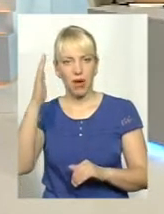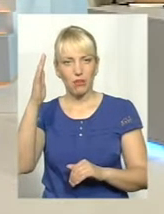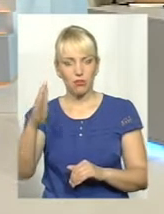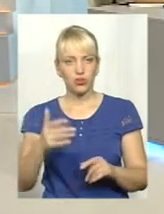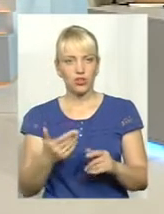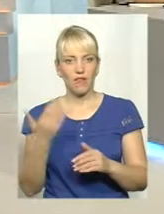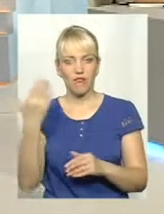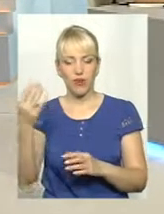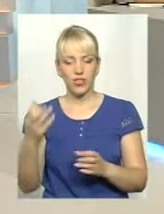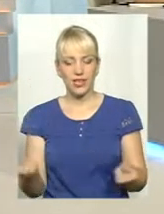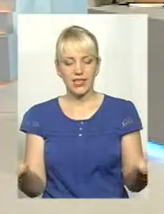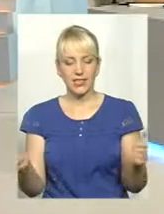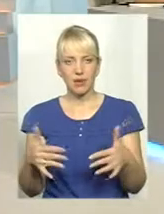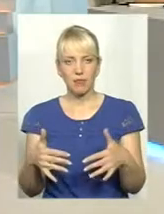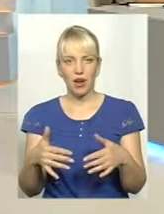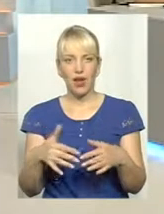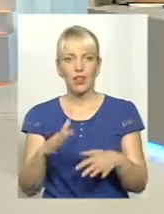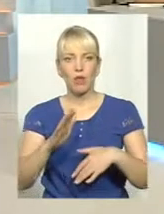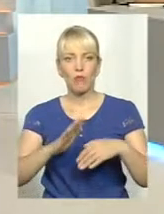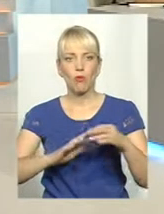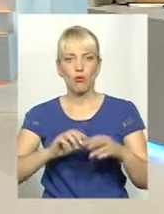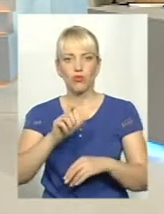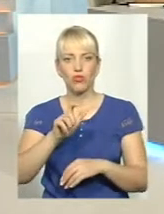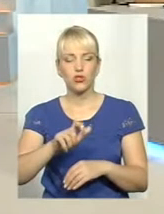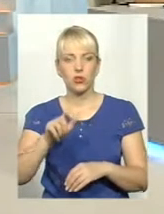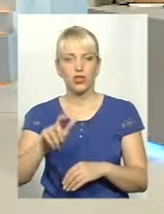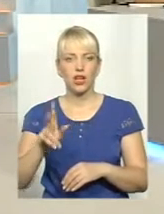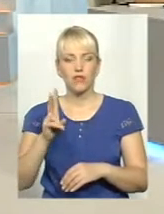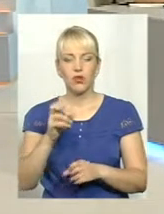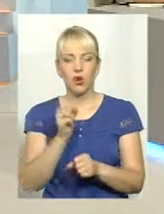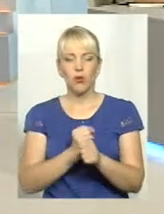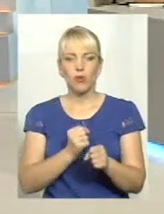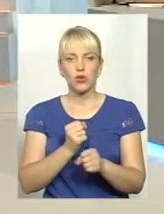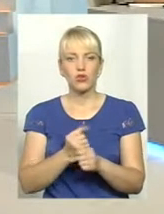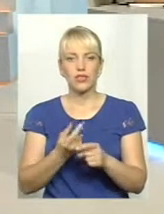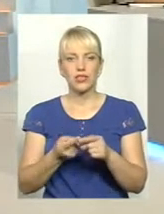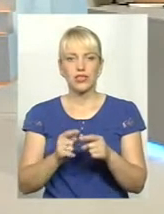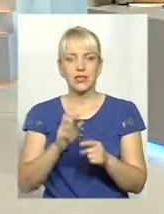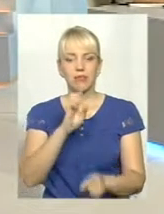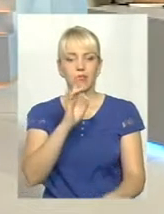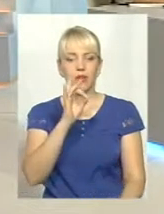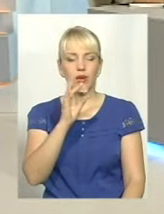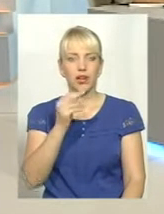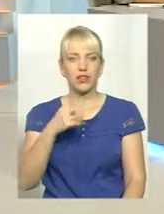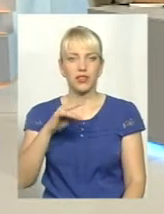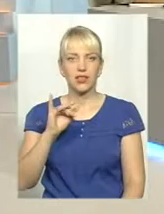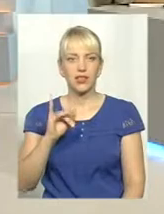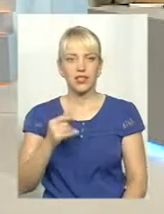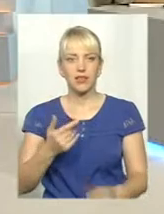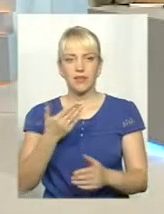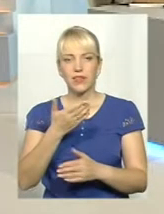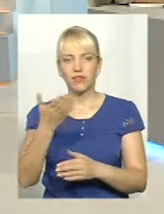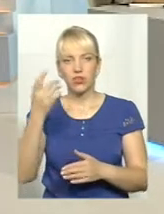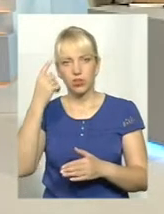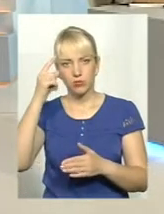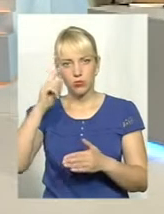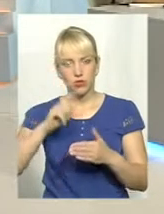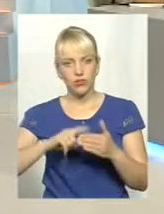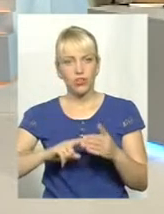була така рука допомоги для Хмельниччини? Не тільки рука допомоги, для них це було важливо, тому що вони сказали, що